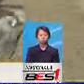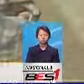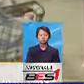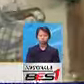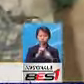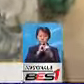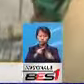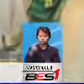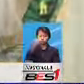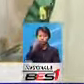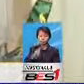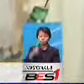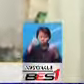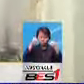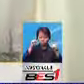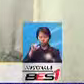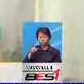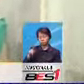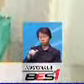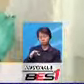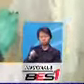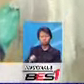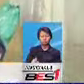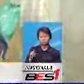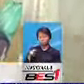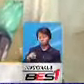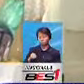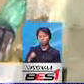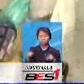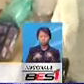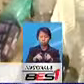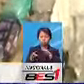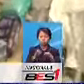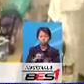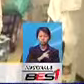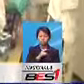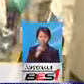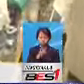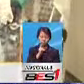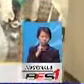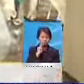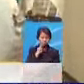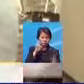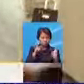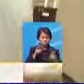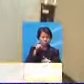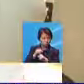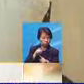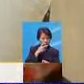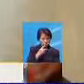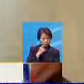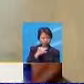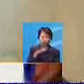Ketika menjawab soalan Senator Dato' Yunus Kurus, Timbalan Menteri itu turut menjelaskan kementerian memandang serius isu berkenaan dan